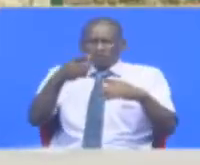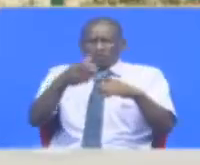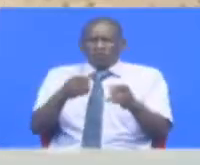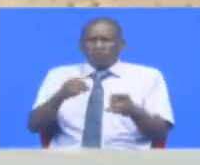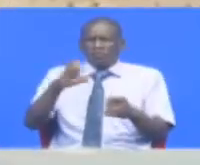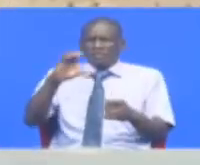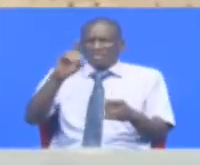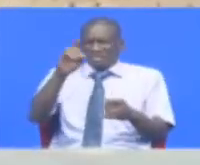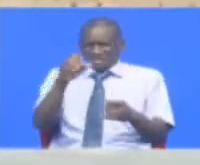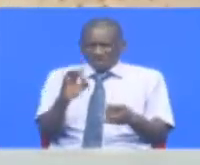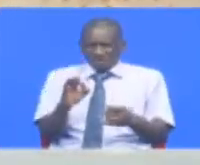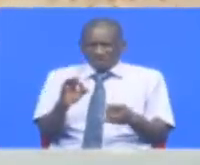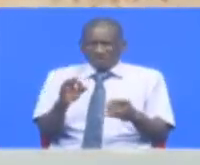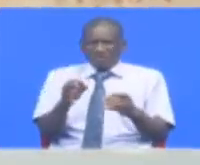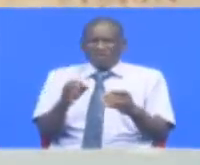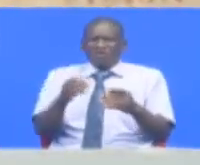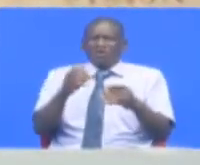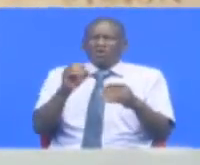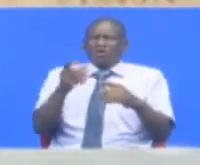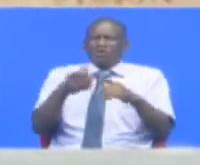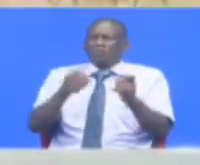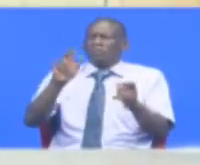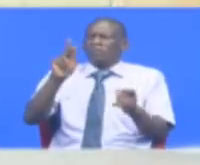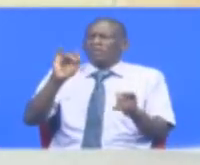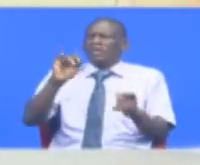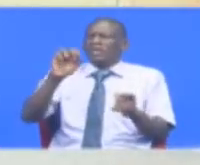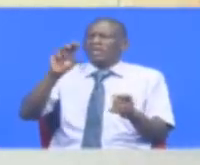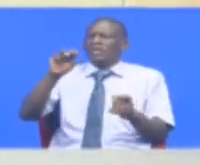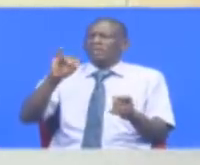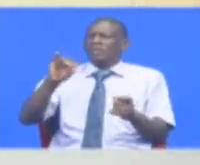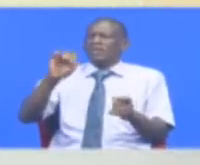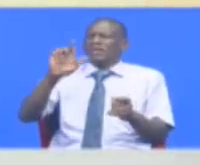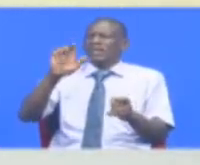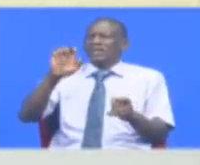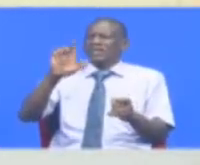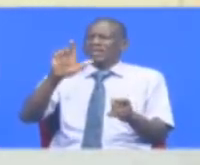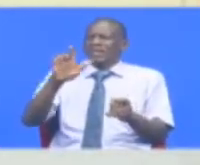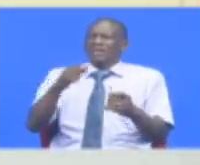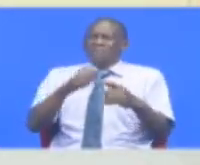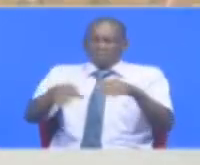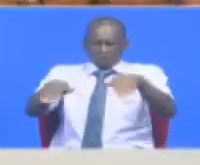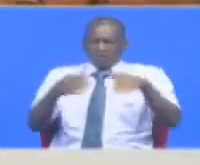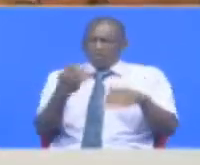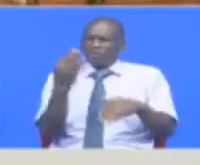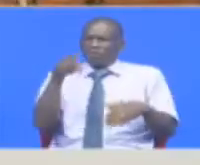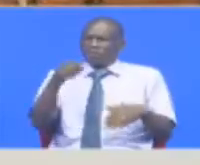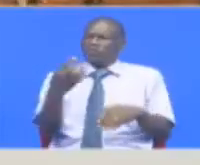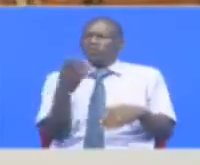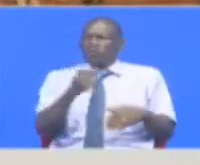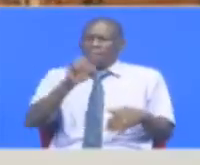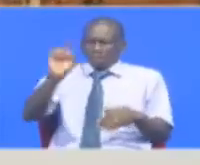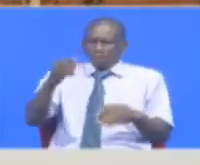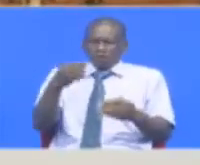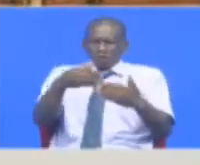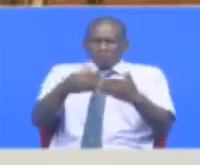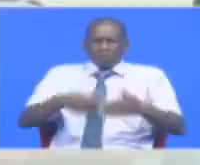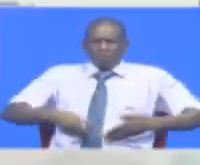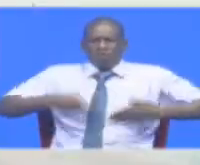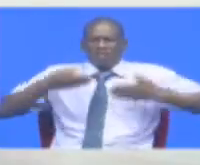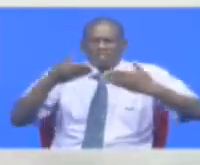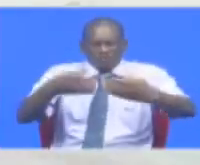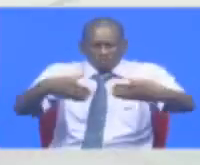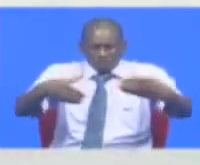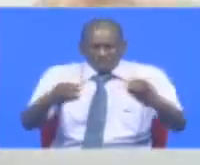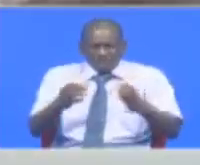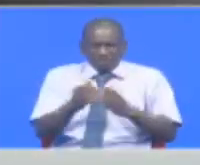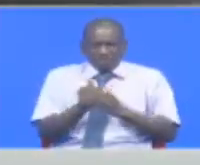ya CDF ya Kimilili ila anasubiri kulipwa shilingi milioni 3.4 kabla ya kuyapokeza madarasa hayo kwa